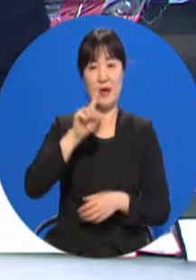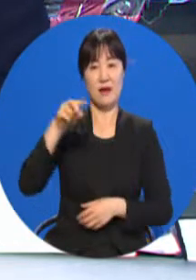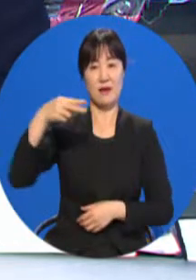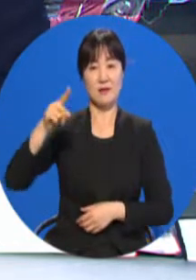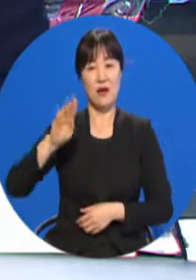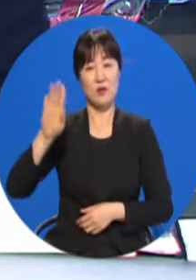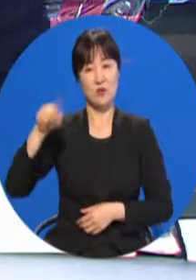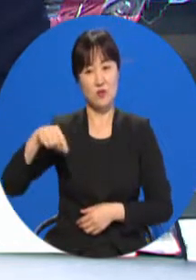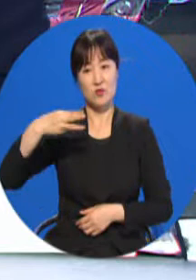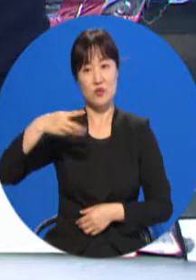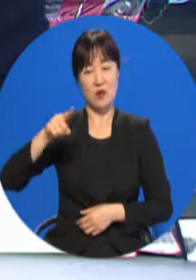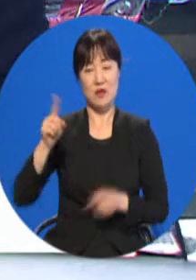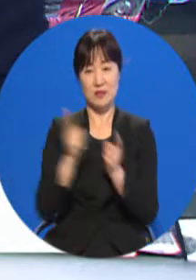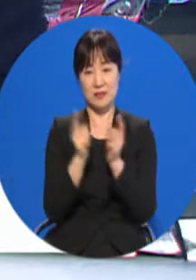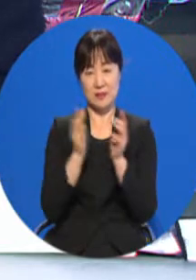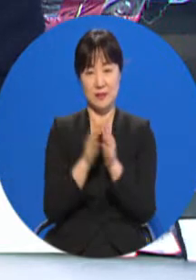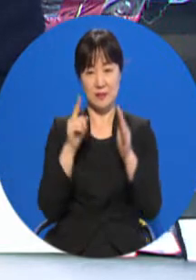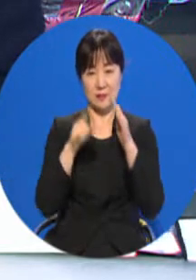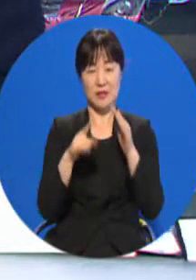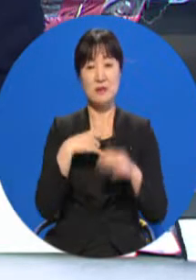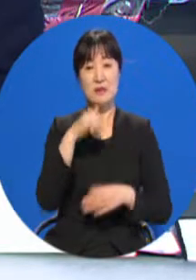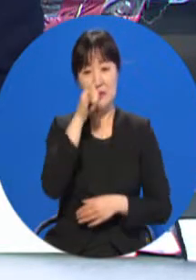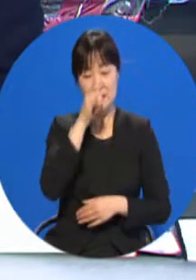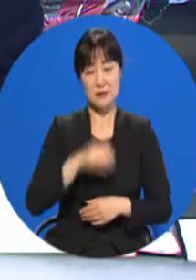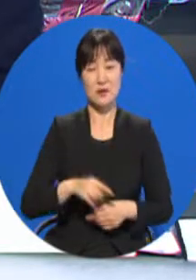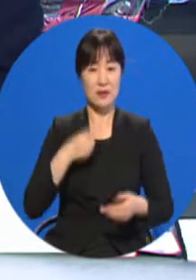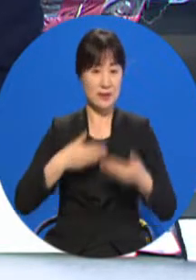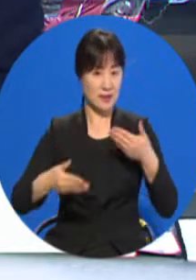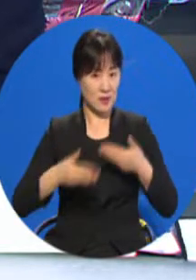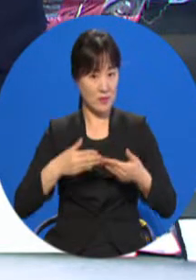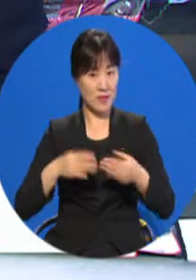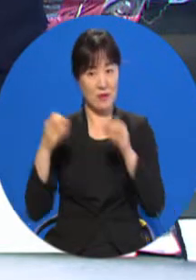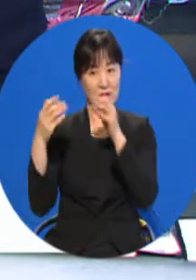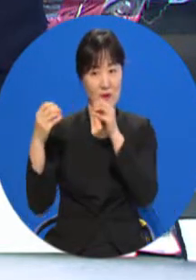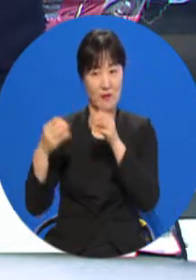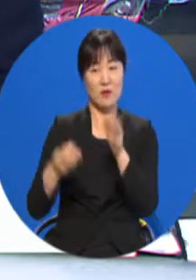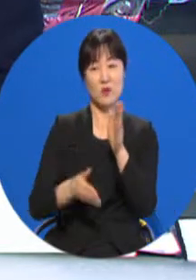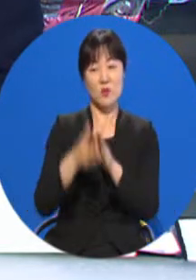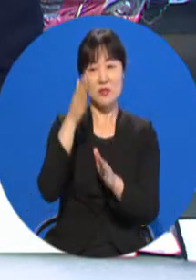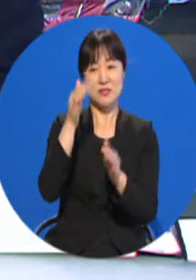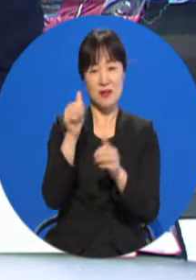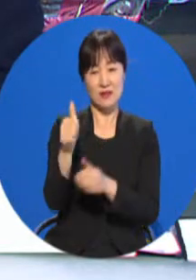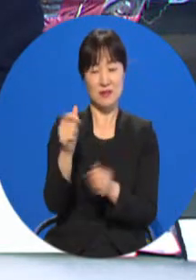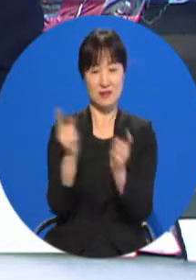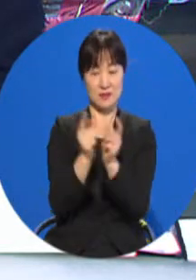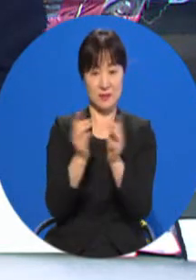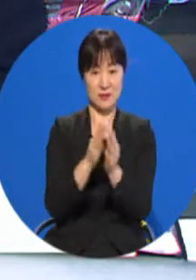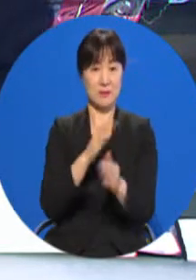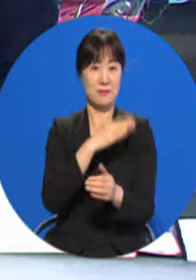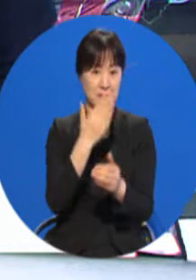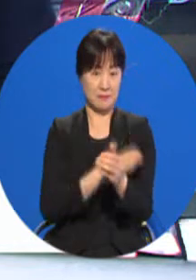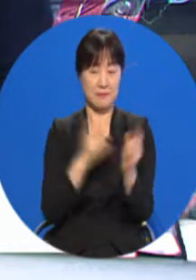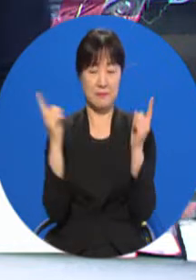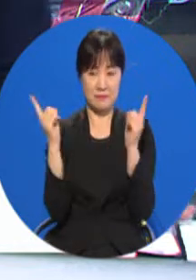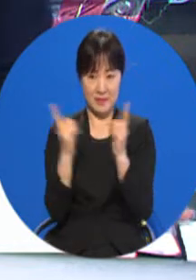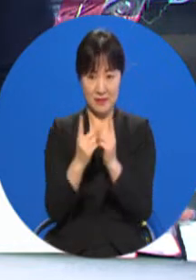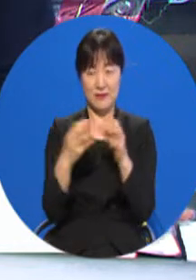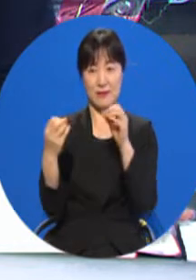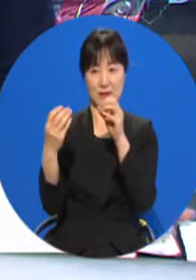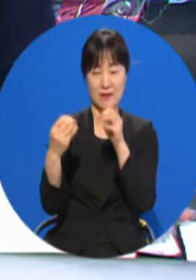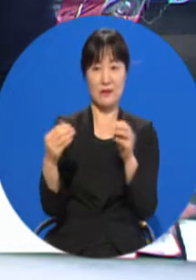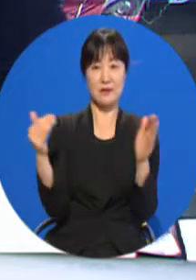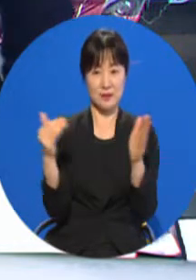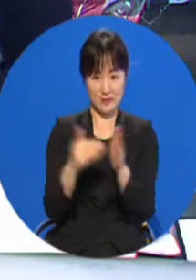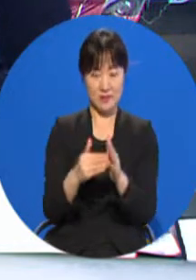체험담을 올려서 화제라고 합니다. 예, 권호봉 여수시장도 직접 만나서 알고 싶은 거다 물어봤다고 하는데요.